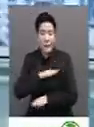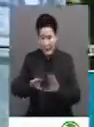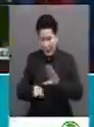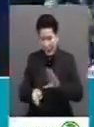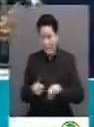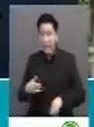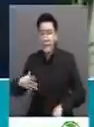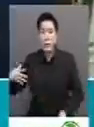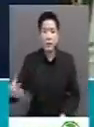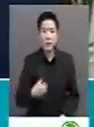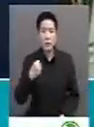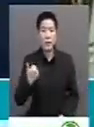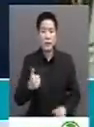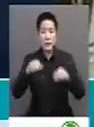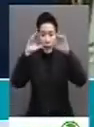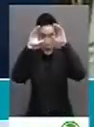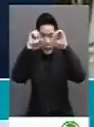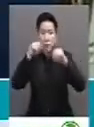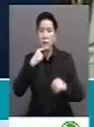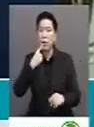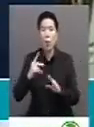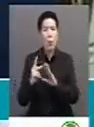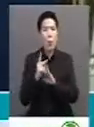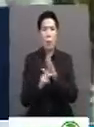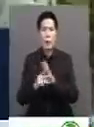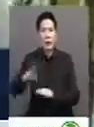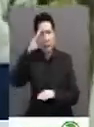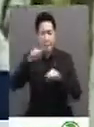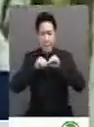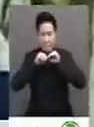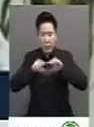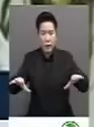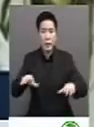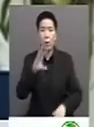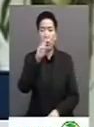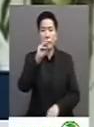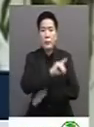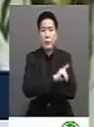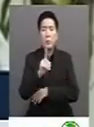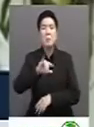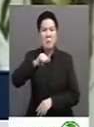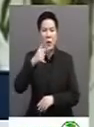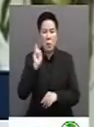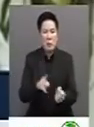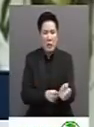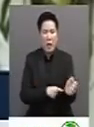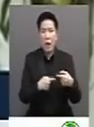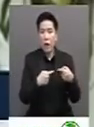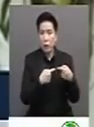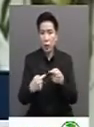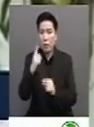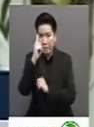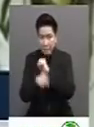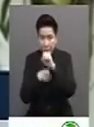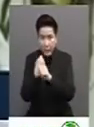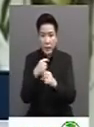างประธานาธิบดีโรดริโกดูเตเตนั้นต้องประกาศใช้กฎอัยการศึกนานถึง60วันและเป็นไปได้ว่าอาจจะยาวนานต่อเนื่องถึง1ปี